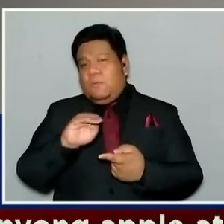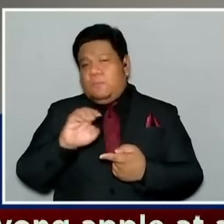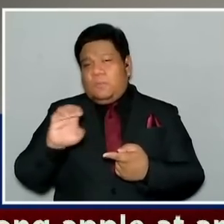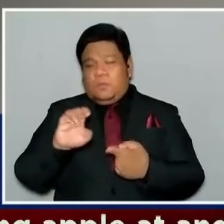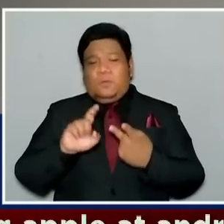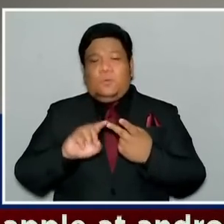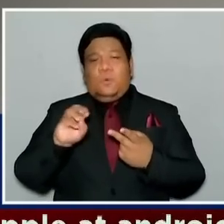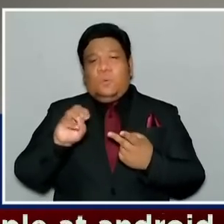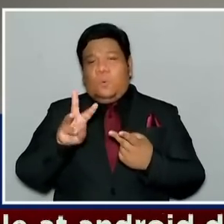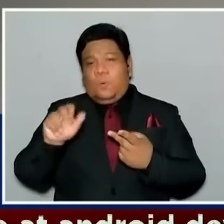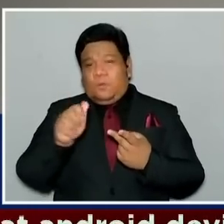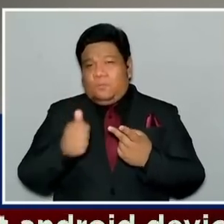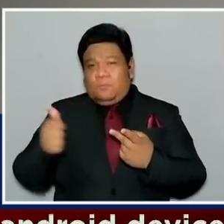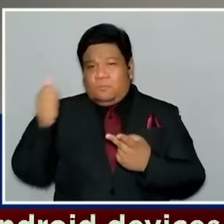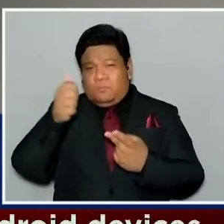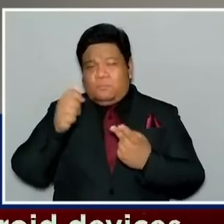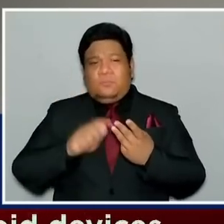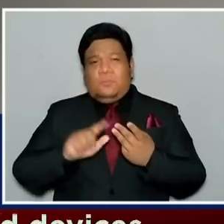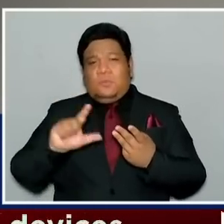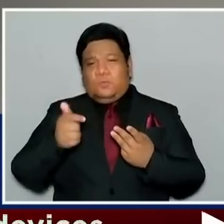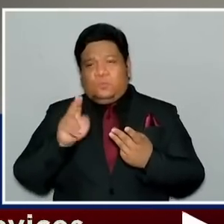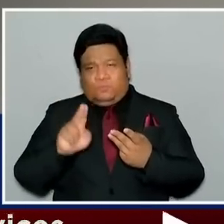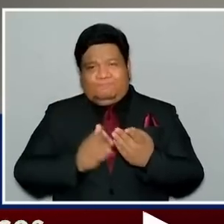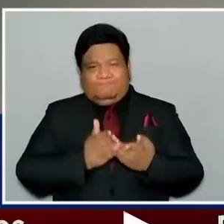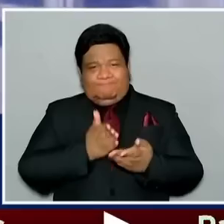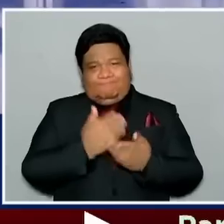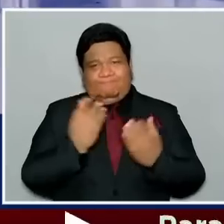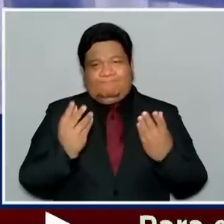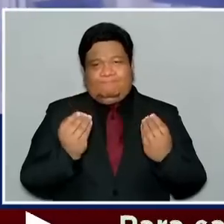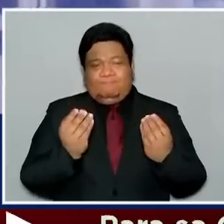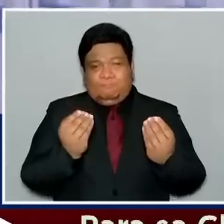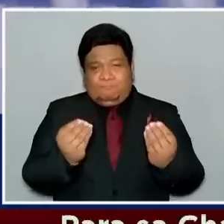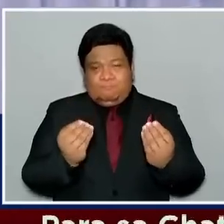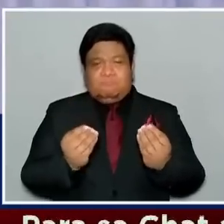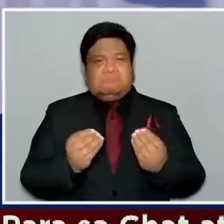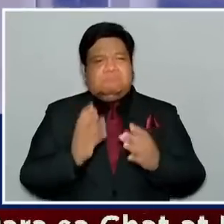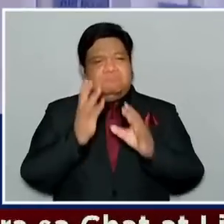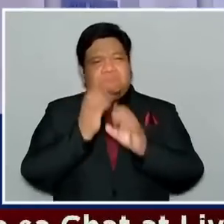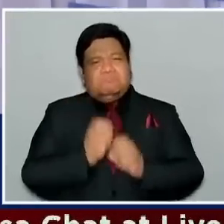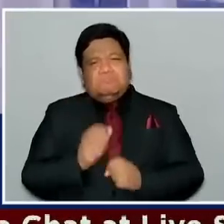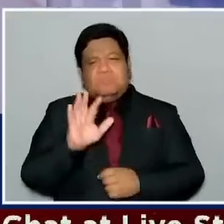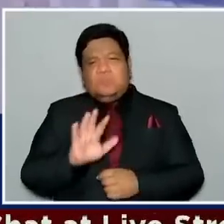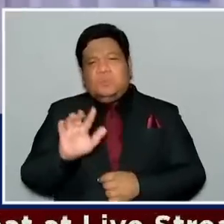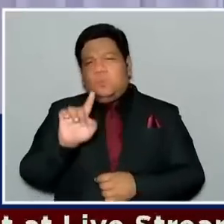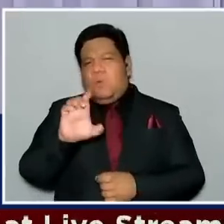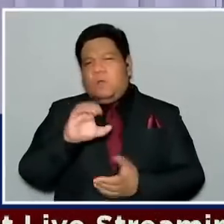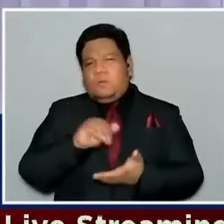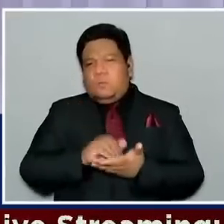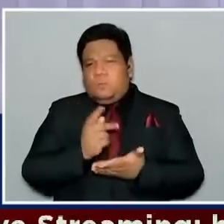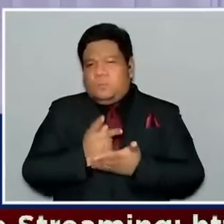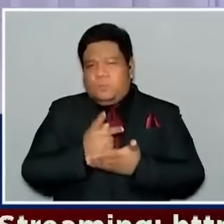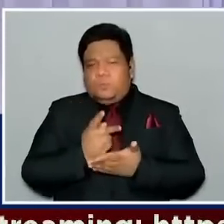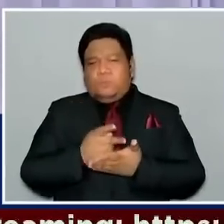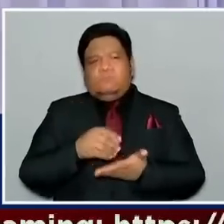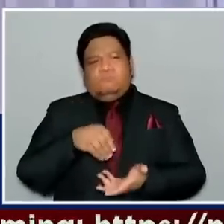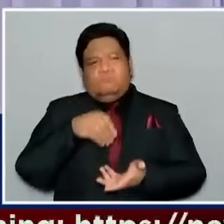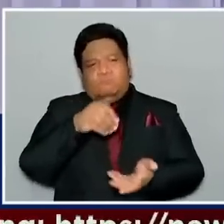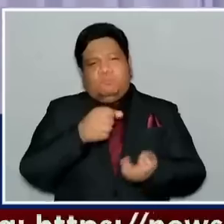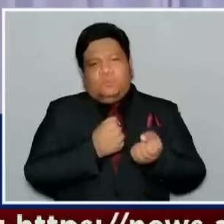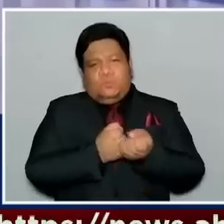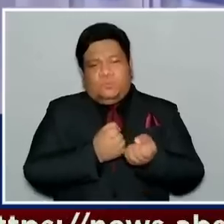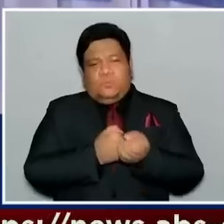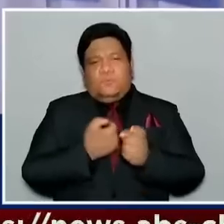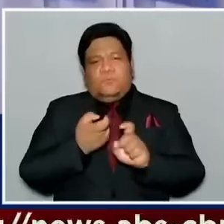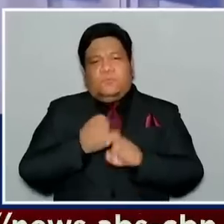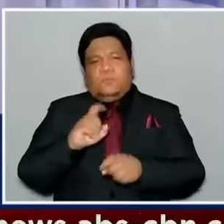Arnel Ignacio ang burol ng mga bata. Nakatanggap ng higit 100,000 pesos na financial assistance ang pamilya mula sa